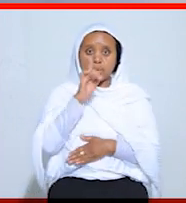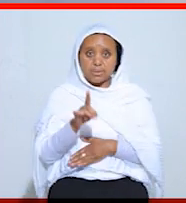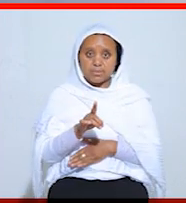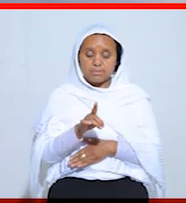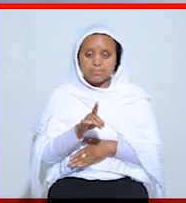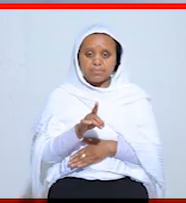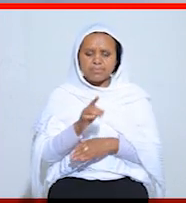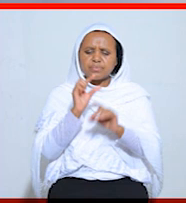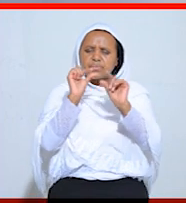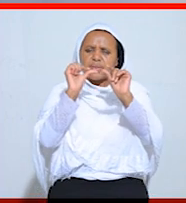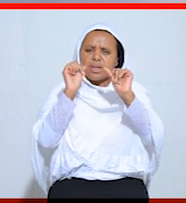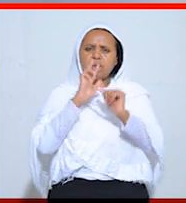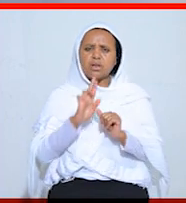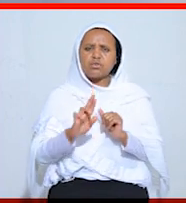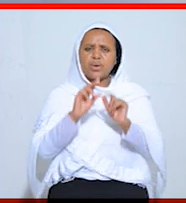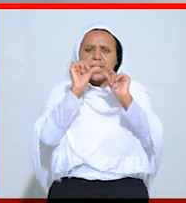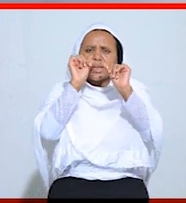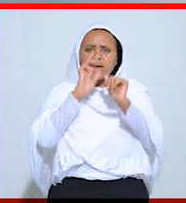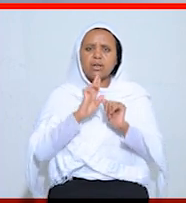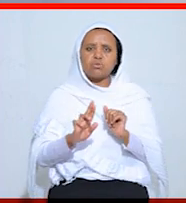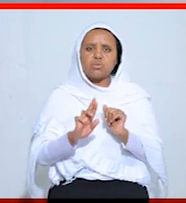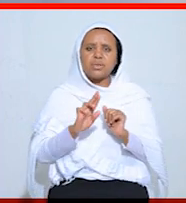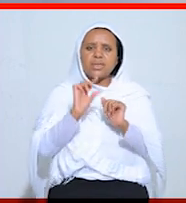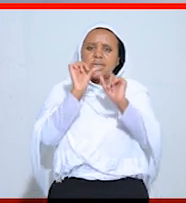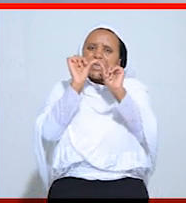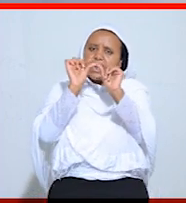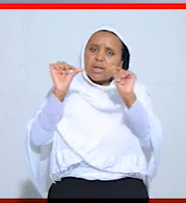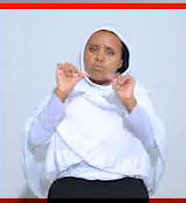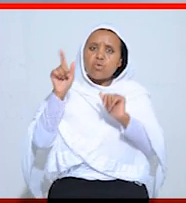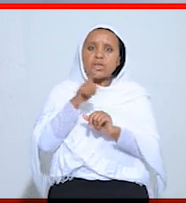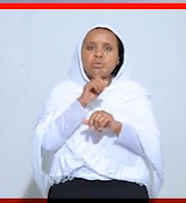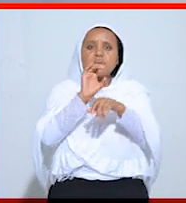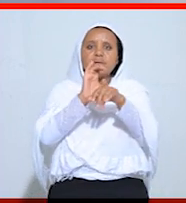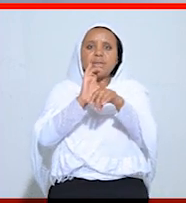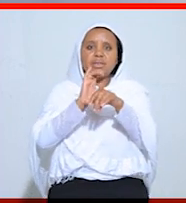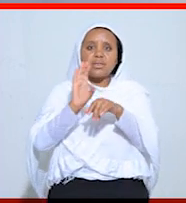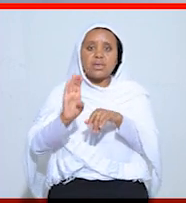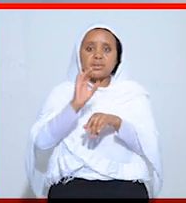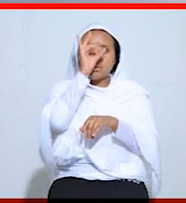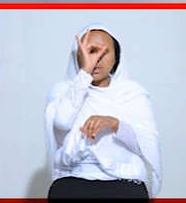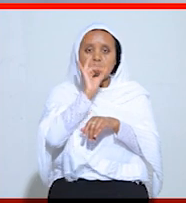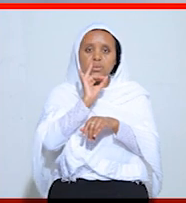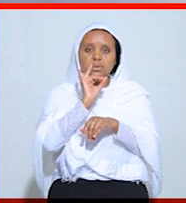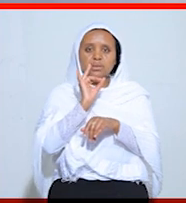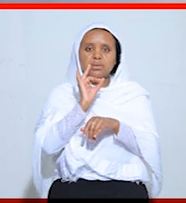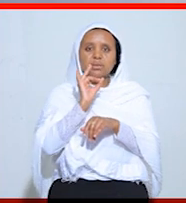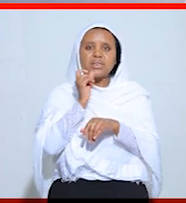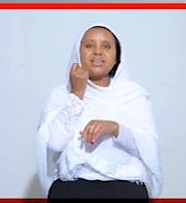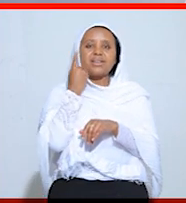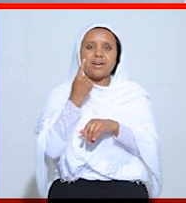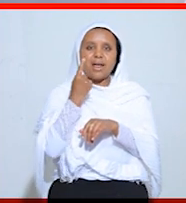መላእክት በእውነት ረቂቃን ናቸው። ረቂቃን ናቸው። ረቀታቸውን የቤተክርስቲያን ሊቃውንት